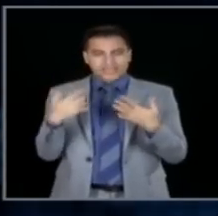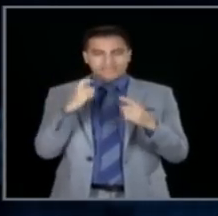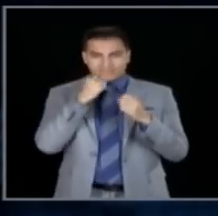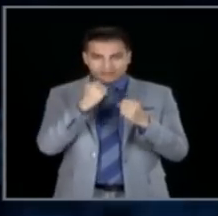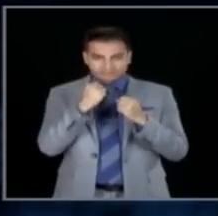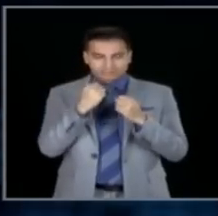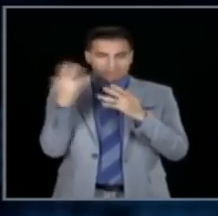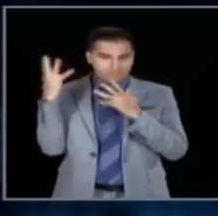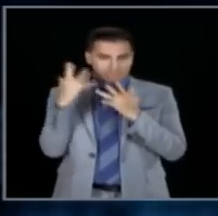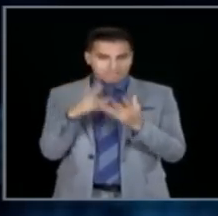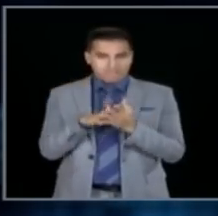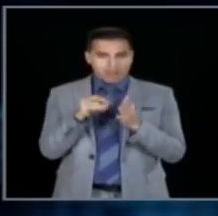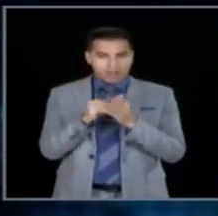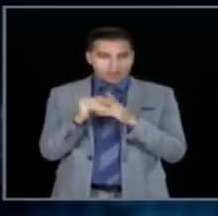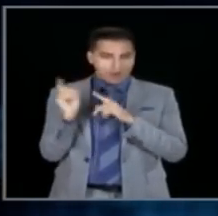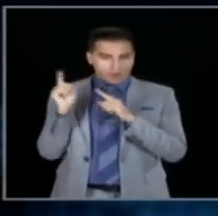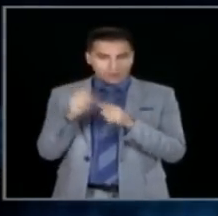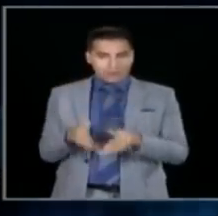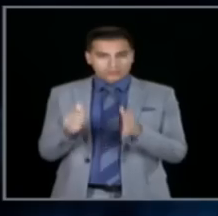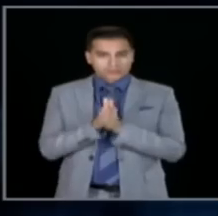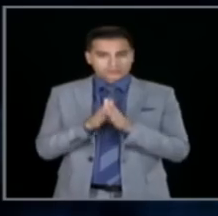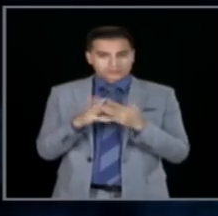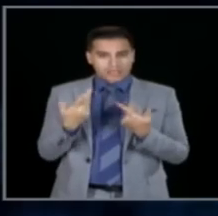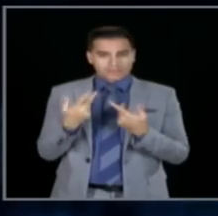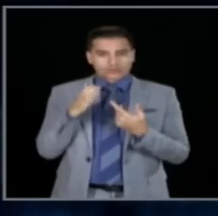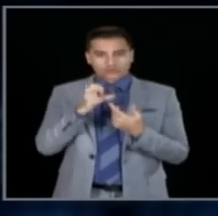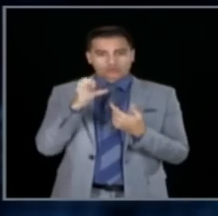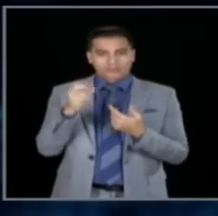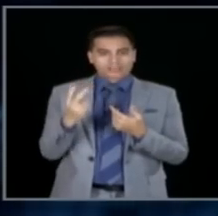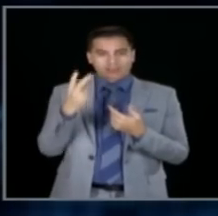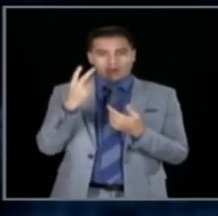277,500 جنيه، ويبقى مجموع المبلغ من أول حلقة لحد دلوقتي